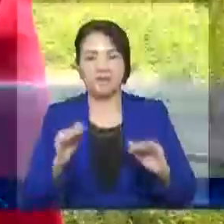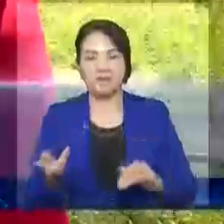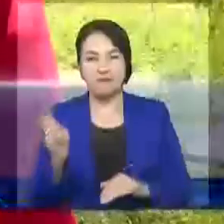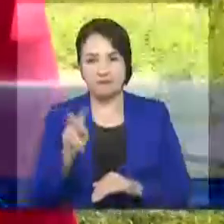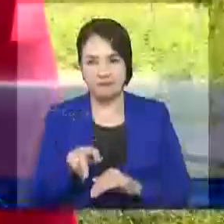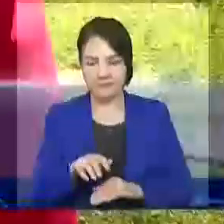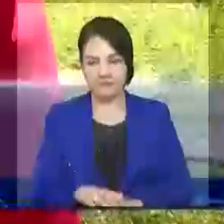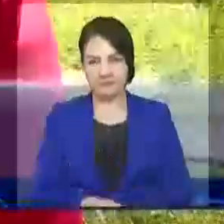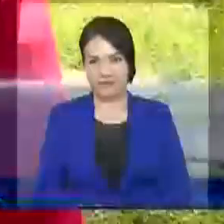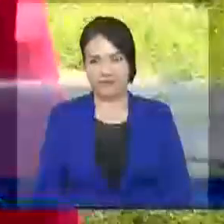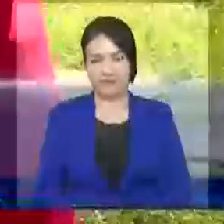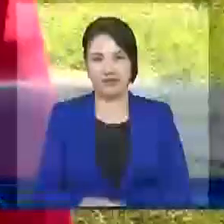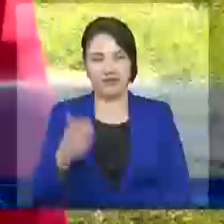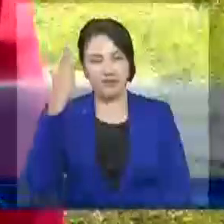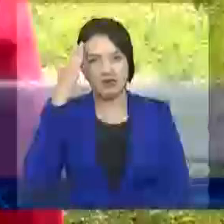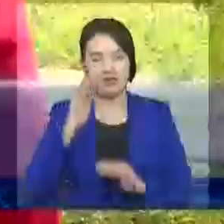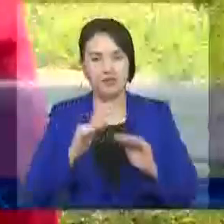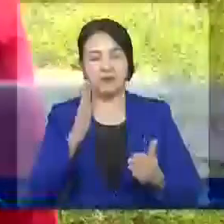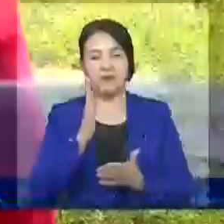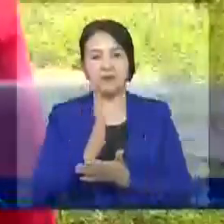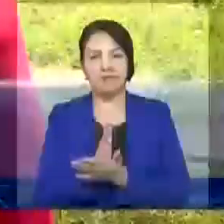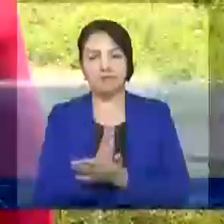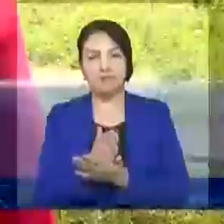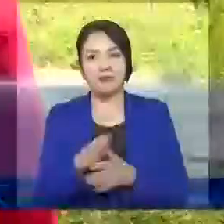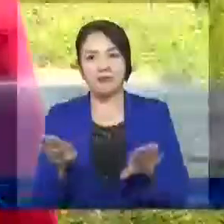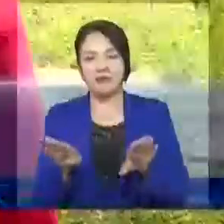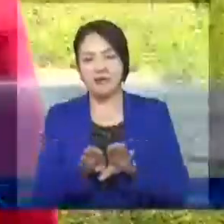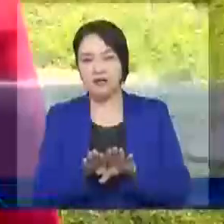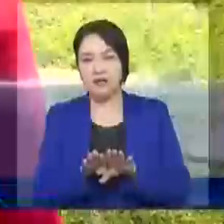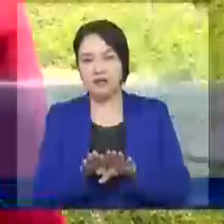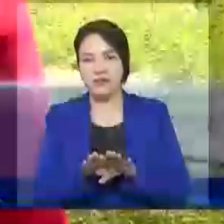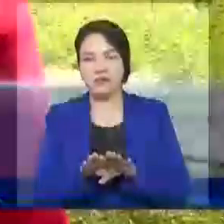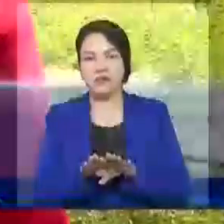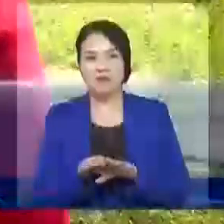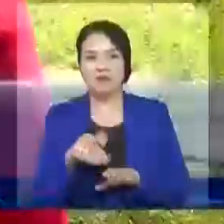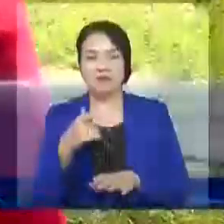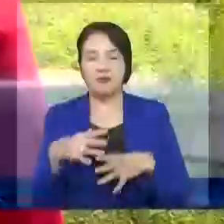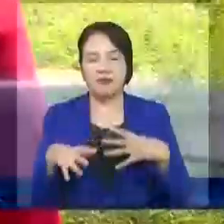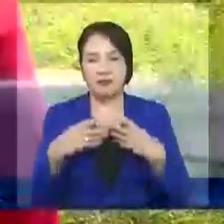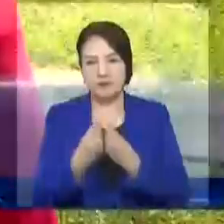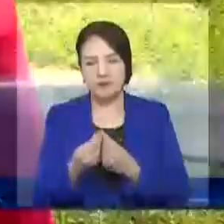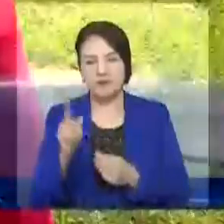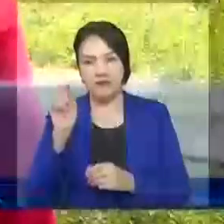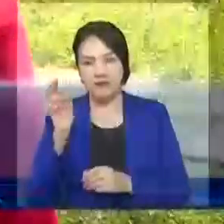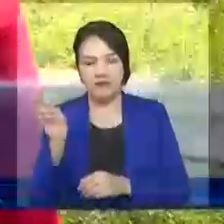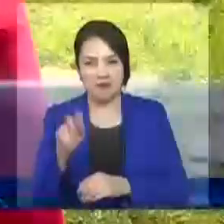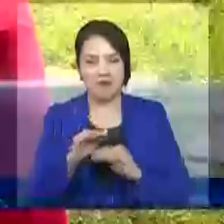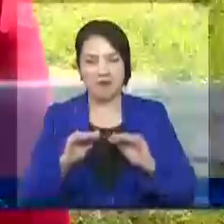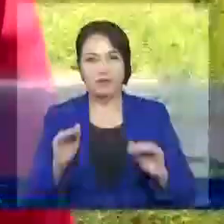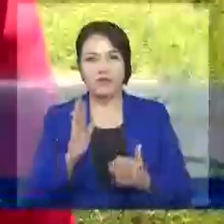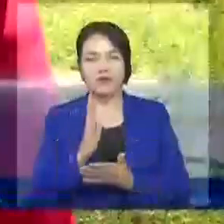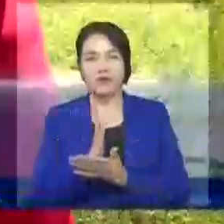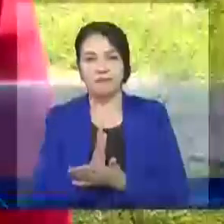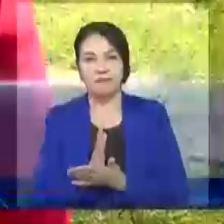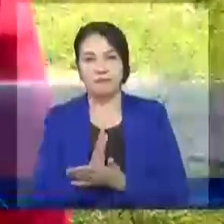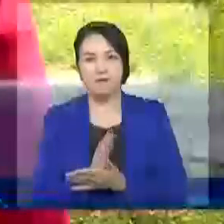жерде. Дарынды балалар да бар, талантты балалар да бар, сонымен қатар жаңағы аз қамтылған отбасынан келген балалар да бар,